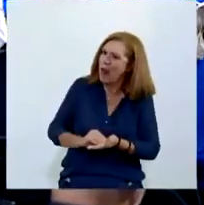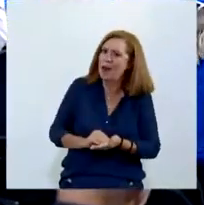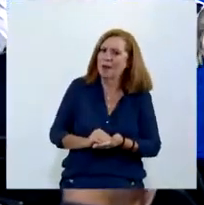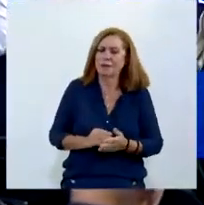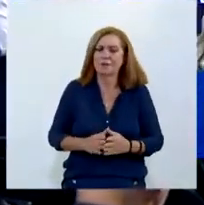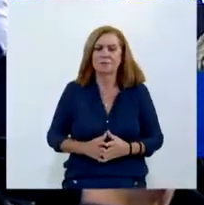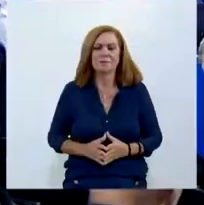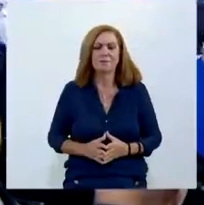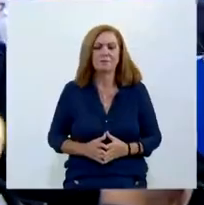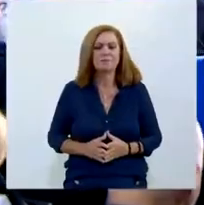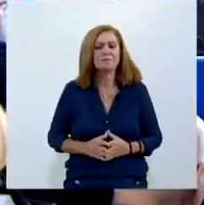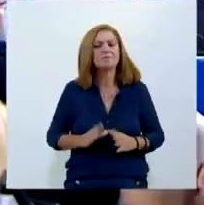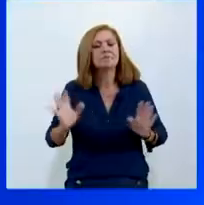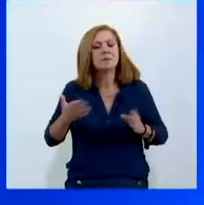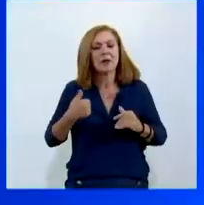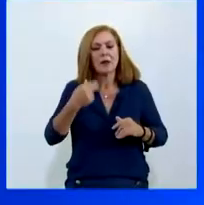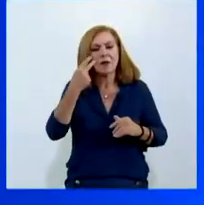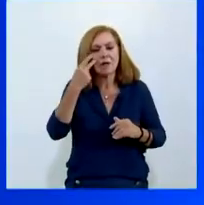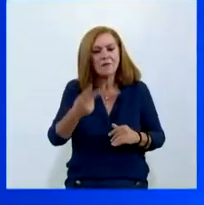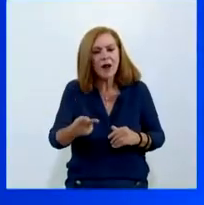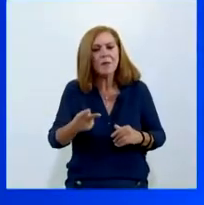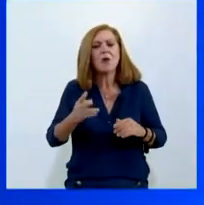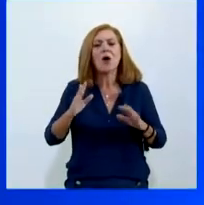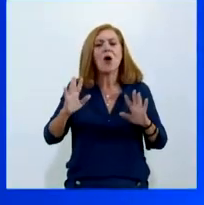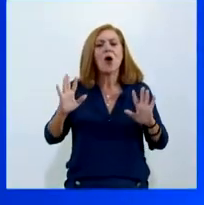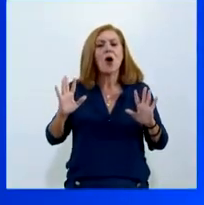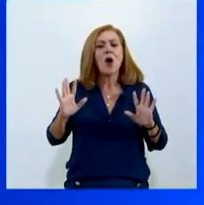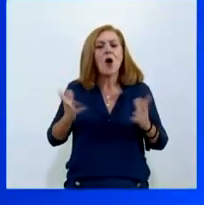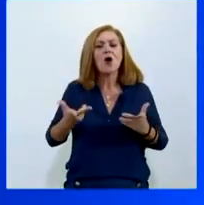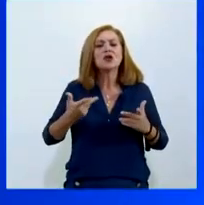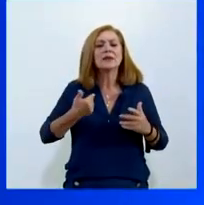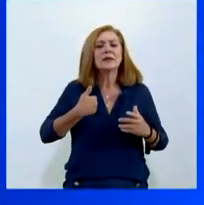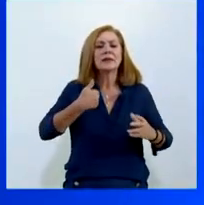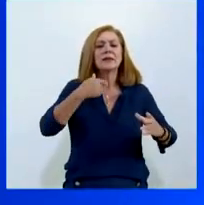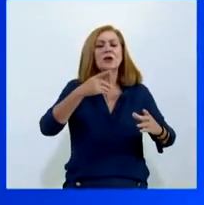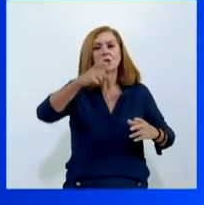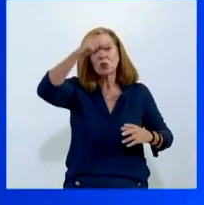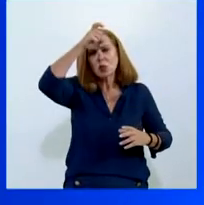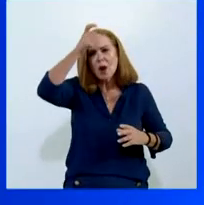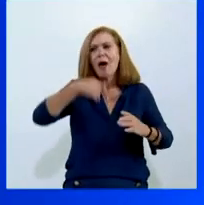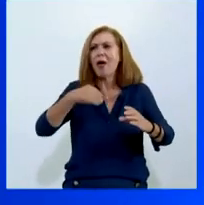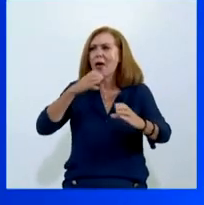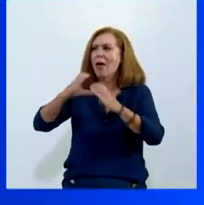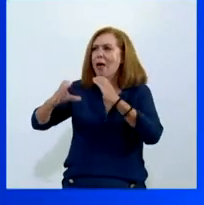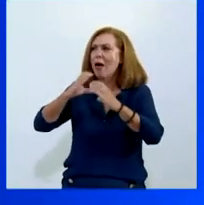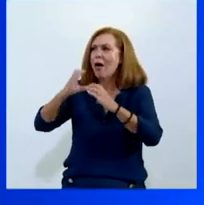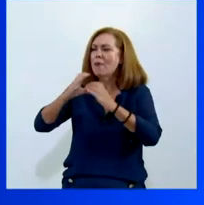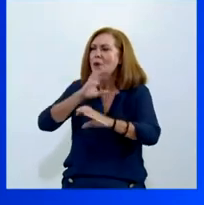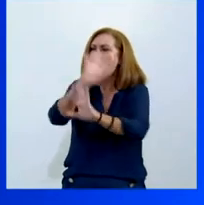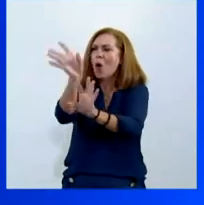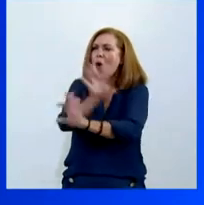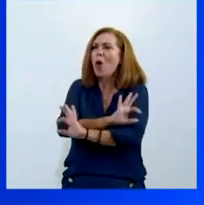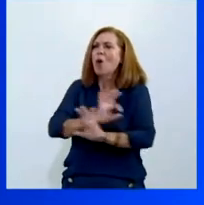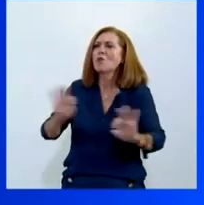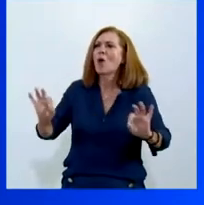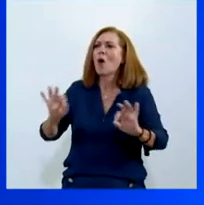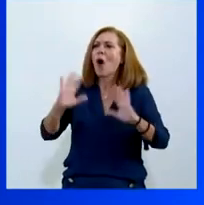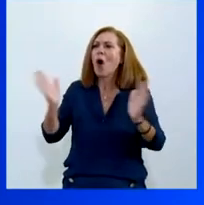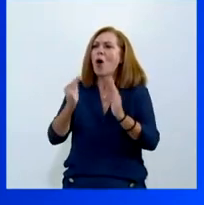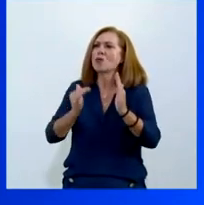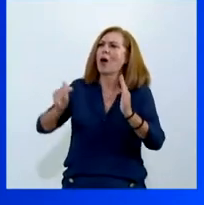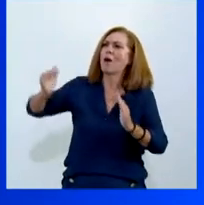Θεωρώ εξαιρετικά θετικό το γεγονός ότι έχουν αποκατασταθεί διεύλοι επικοινωνίες με την Τουρκία σε όλα τα επίπεδα. Στο ανώτατο δυνατό